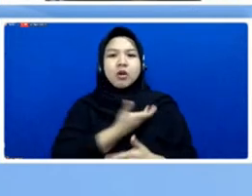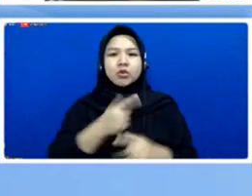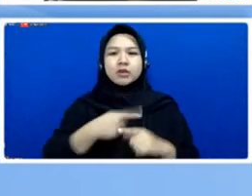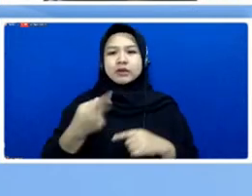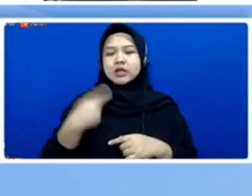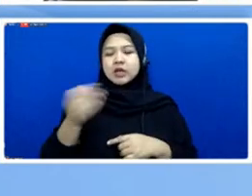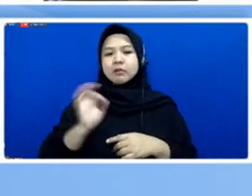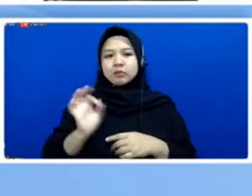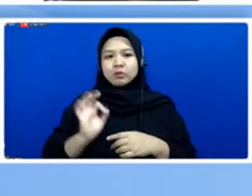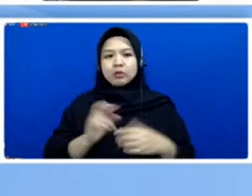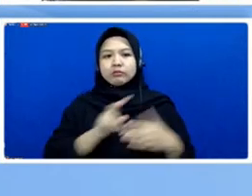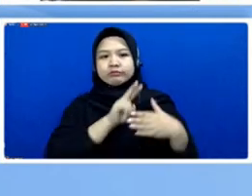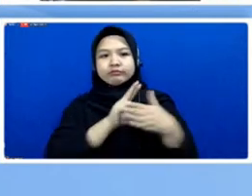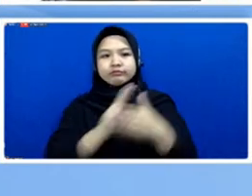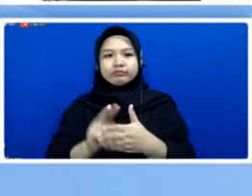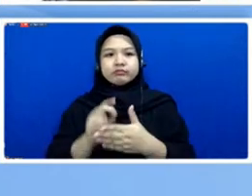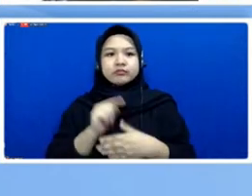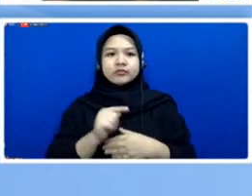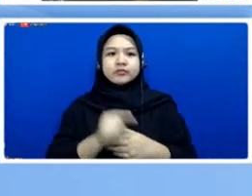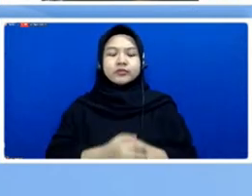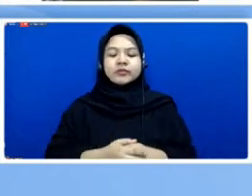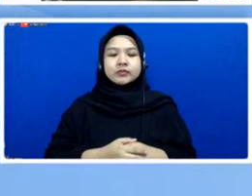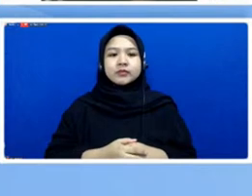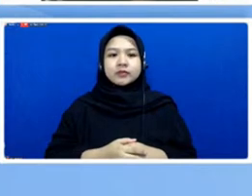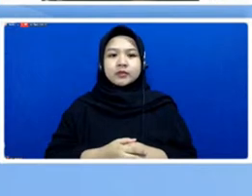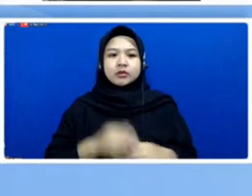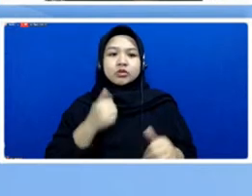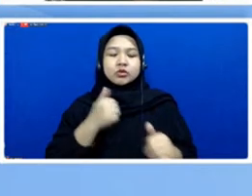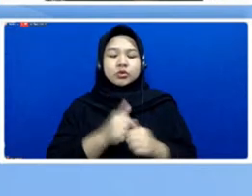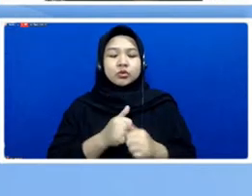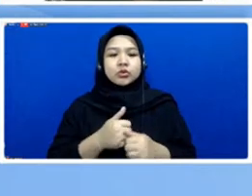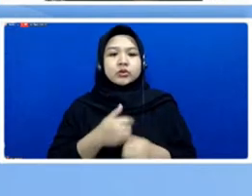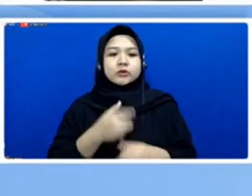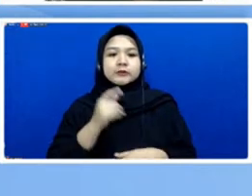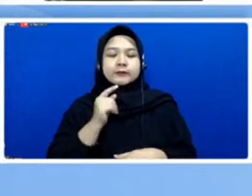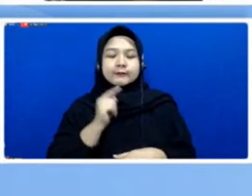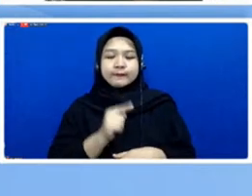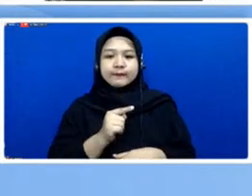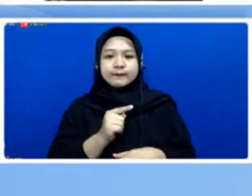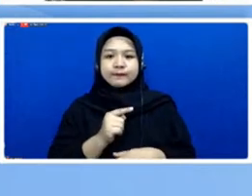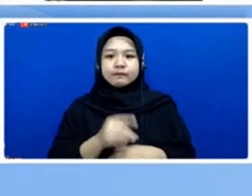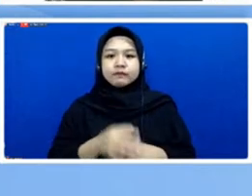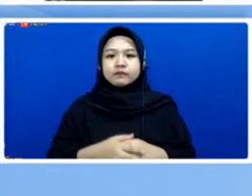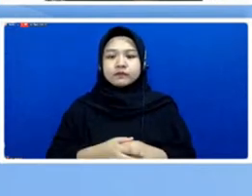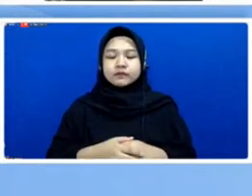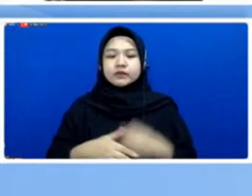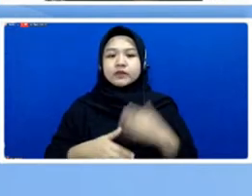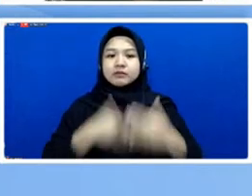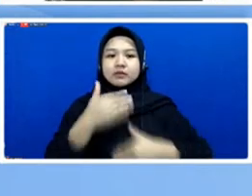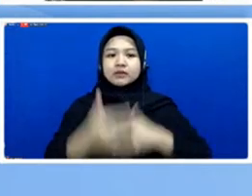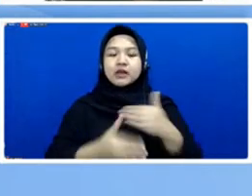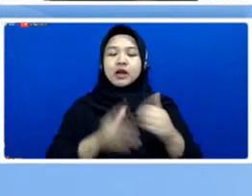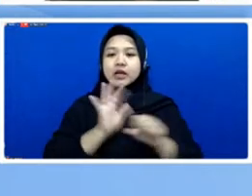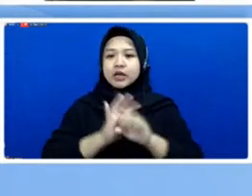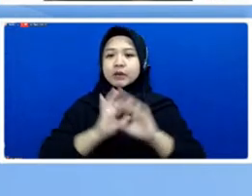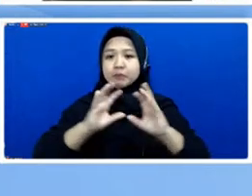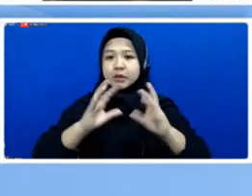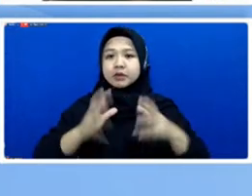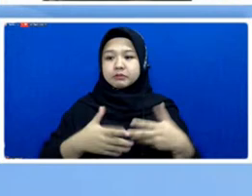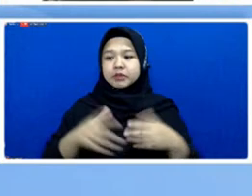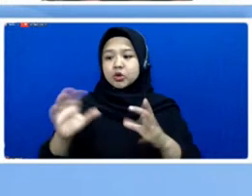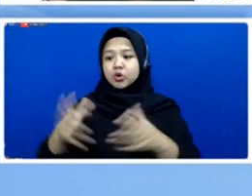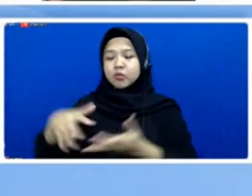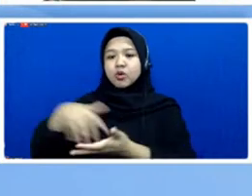menjangkau. Kemudian juga, dengan hal tersebut, maka penanganan pandemi di kelompok